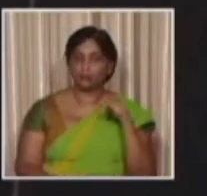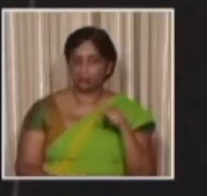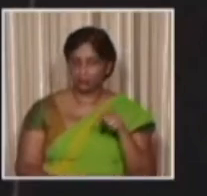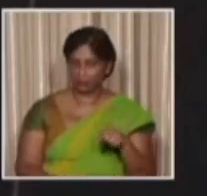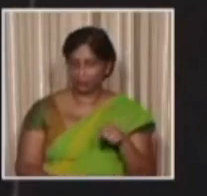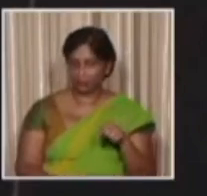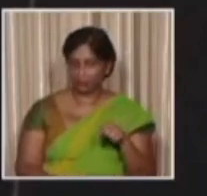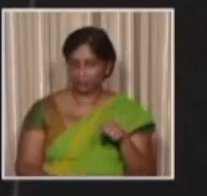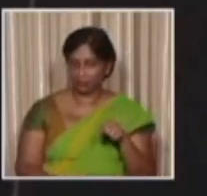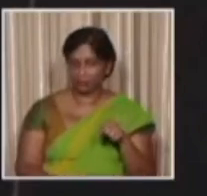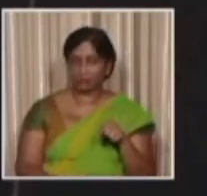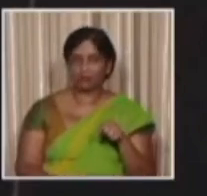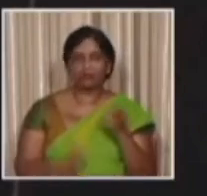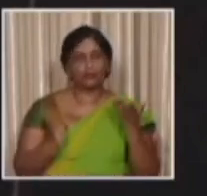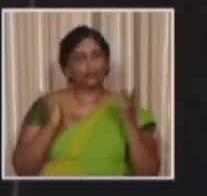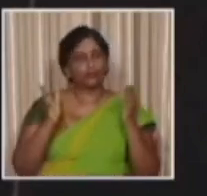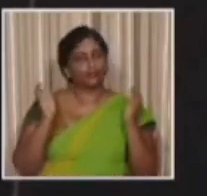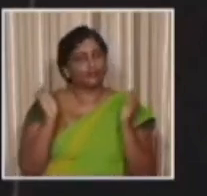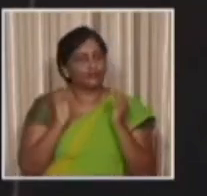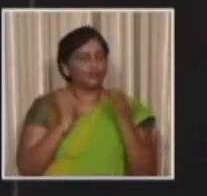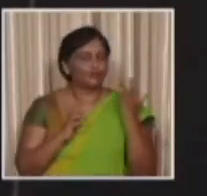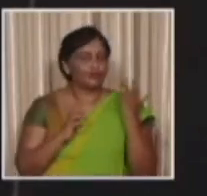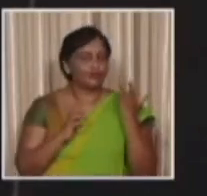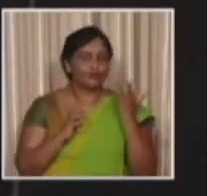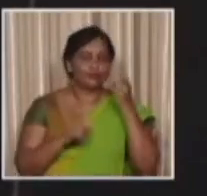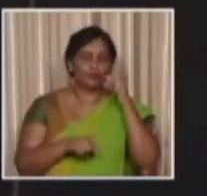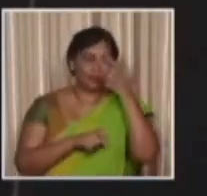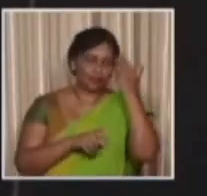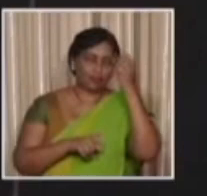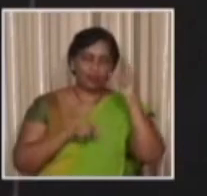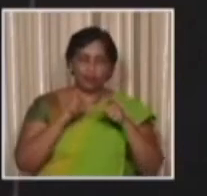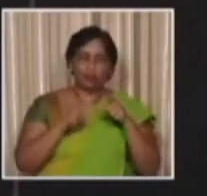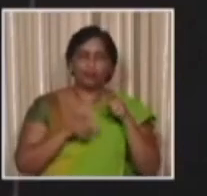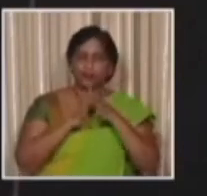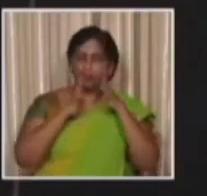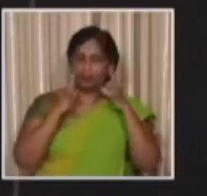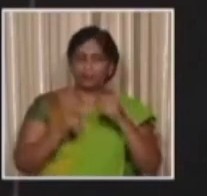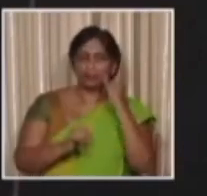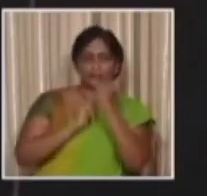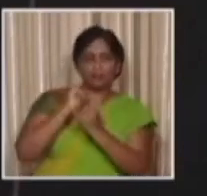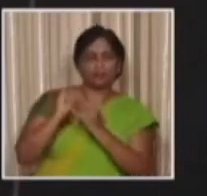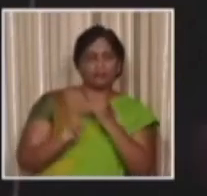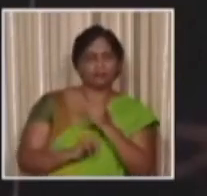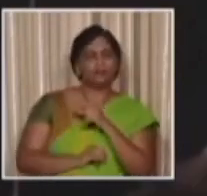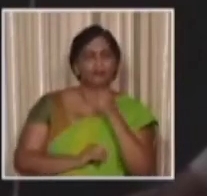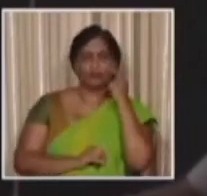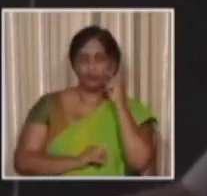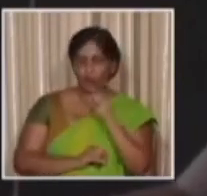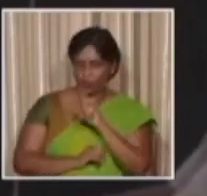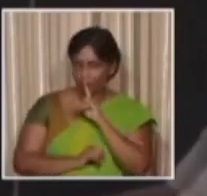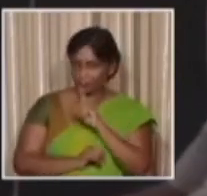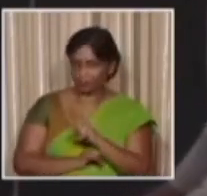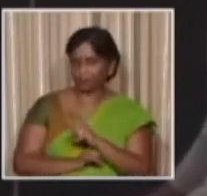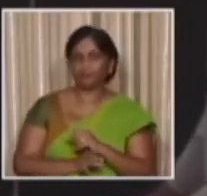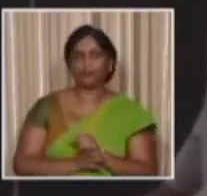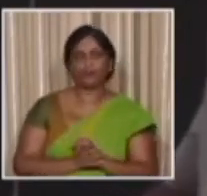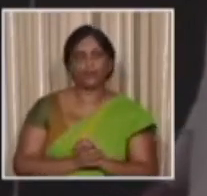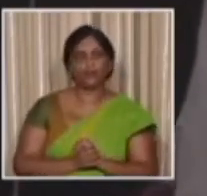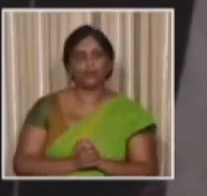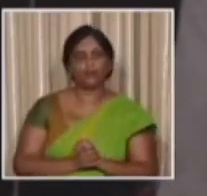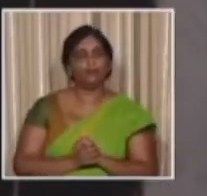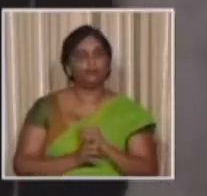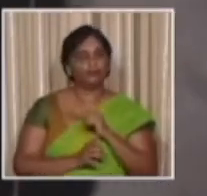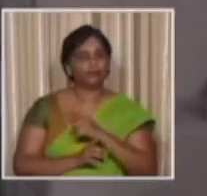நேரத்தில் அவருக்கு நானே நன்றி சொல்ல வேண்டும் என்ற ஒரு கேள்வி பலருக்கும் எழலாம் எங்களுடைய பொத்துவில் பிரதேசத்தில் முகுது மகா விஹார